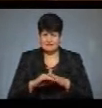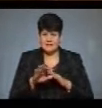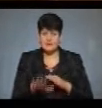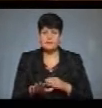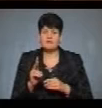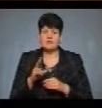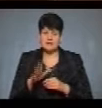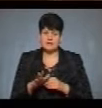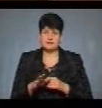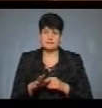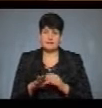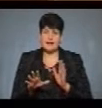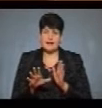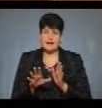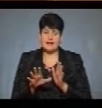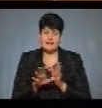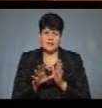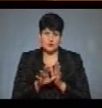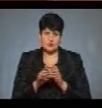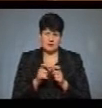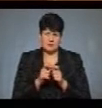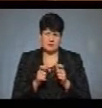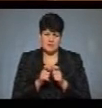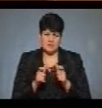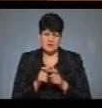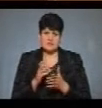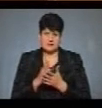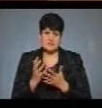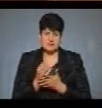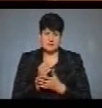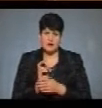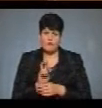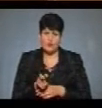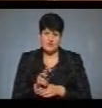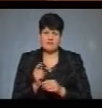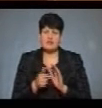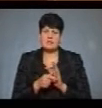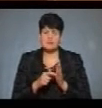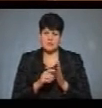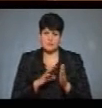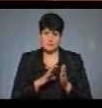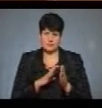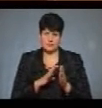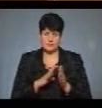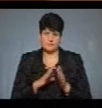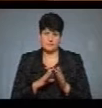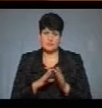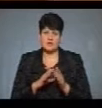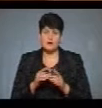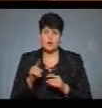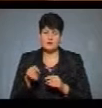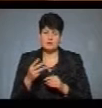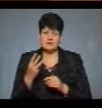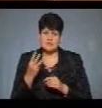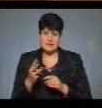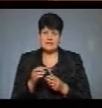2. Електронний прилад «Асістант», виявлений при вході до кімнати, який був поміщений до цього пакету. Об'єкт номер 3.